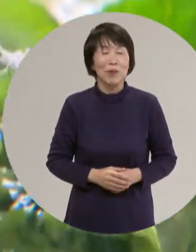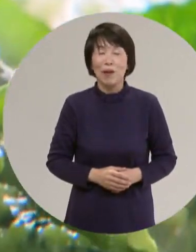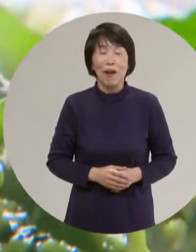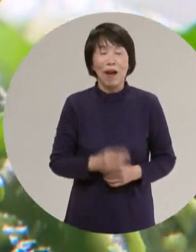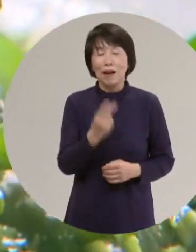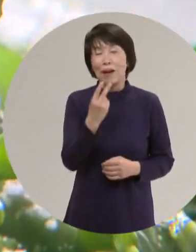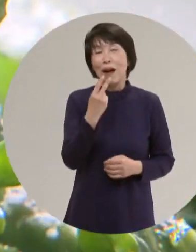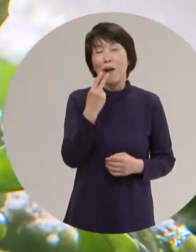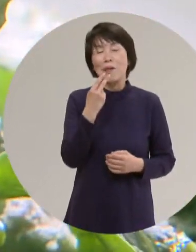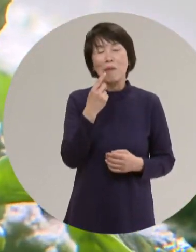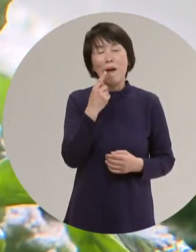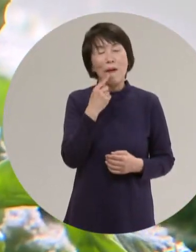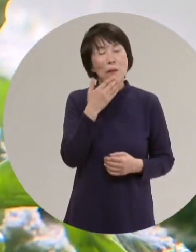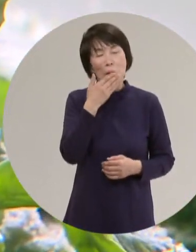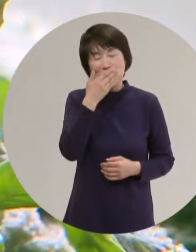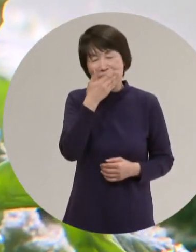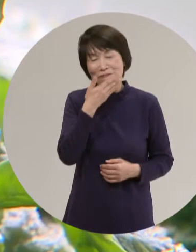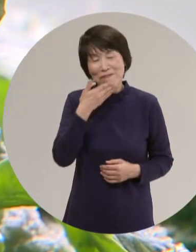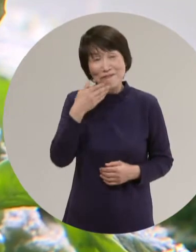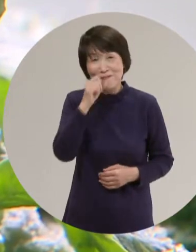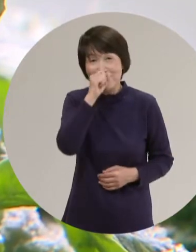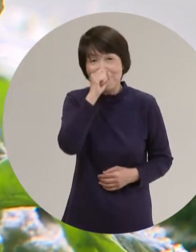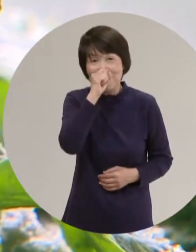クリーミ